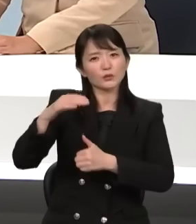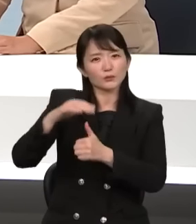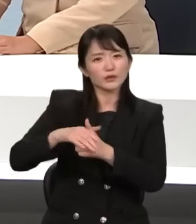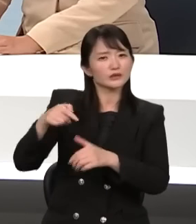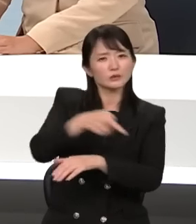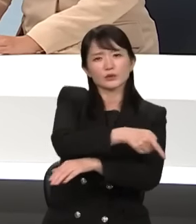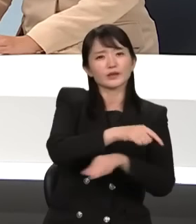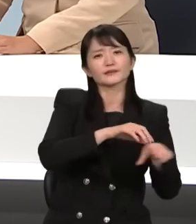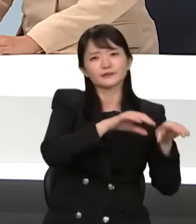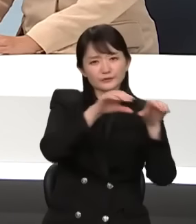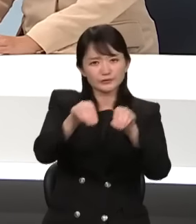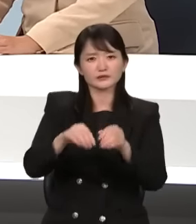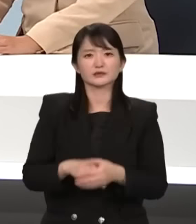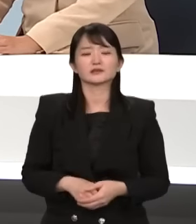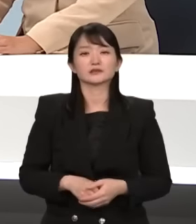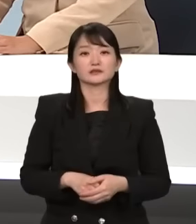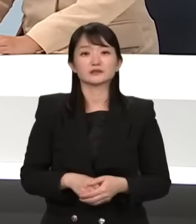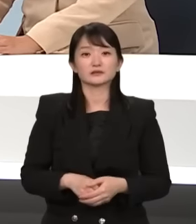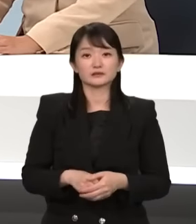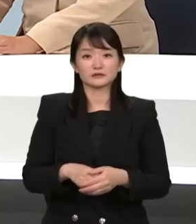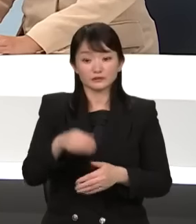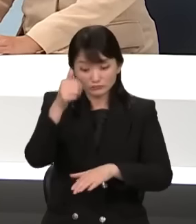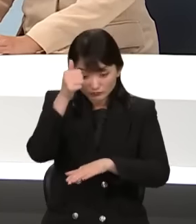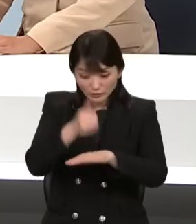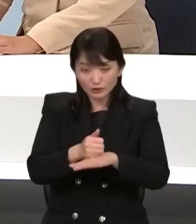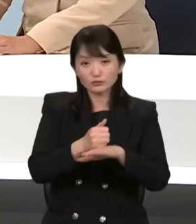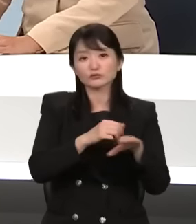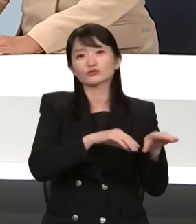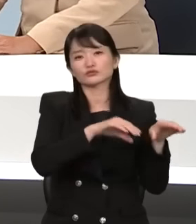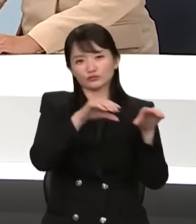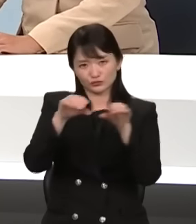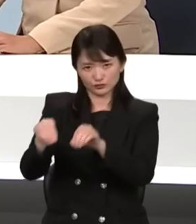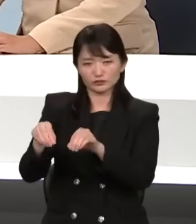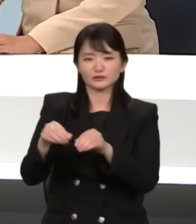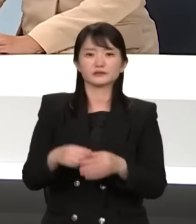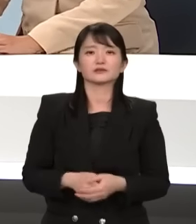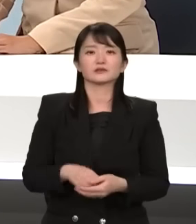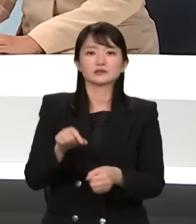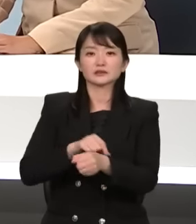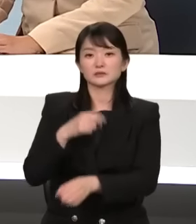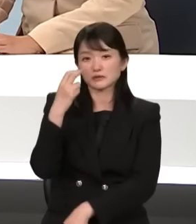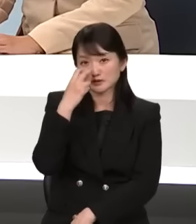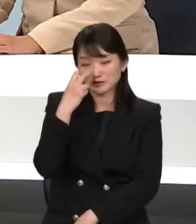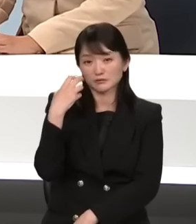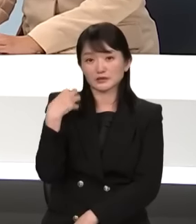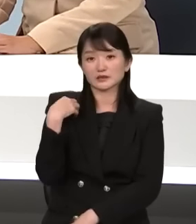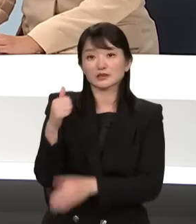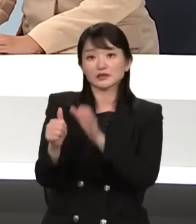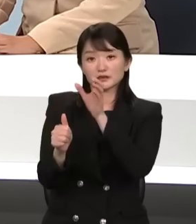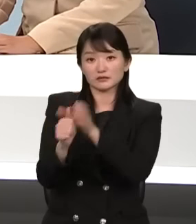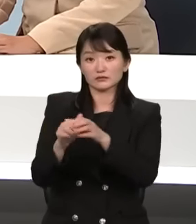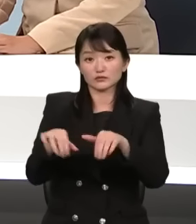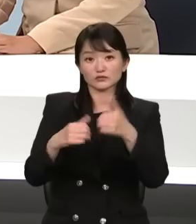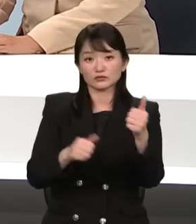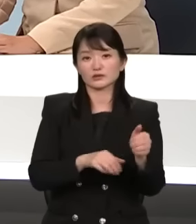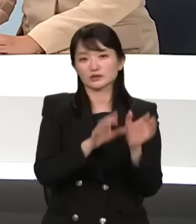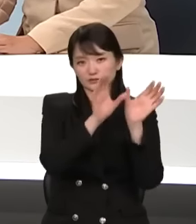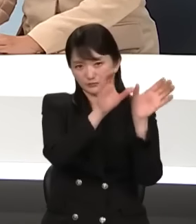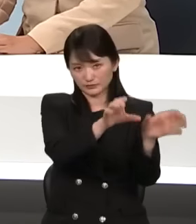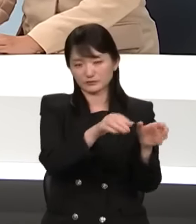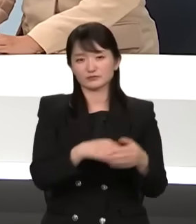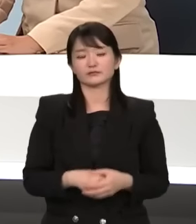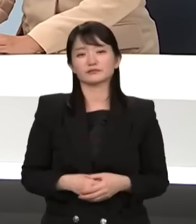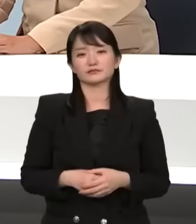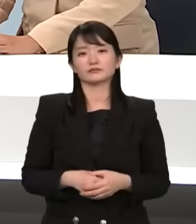어쨌든 사실상 중단해 왔다라는 점을 좀 강조했습니다 그리고 특별 감찰관 임명은 국회로 공을 돌렸습니다